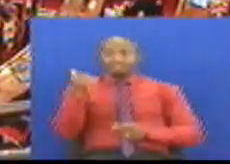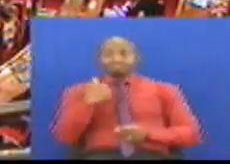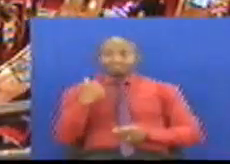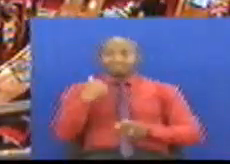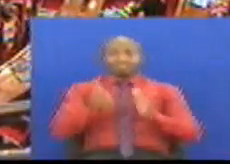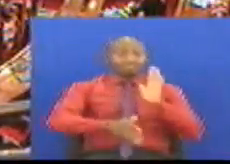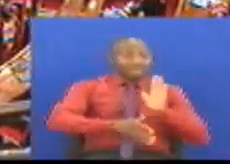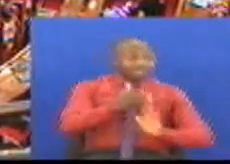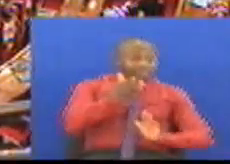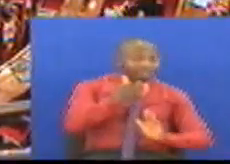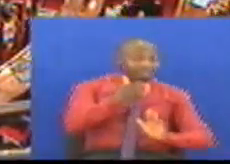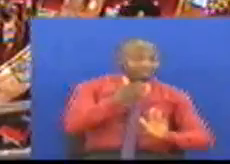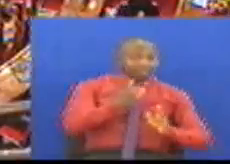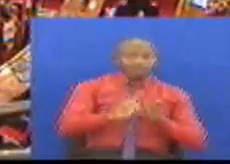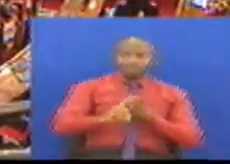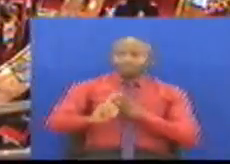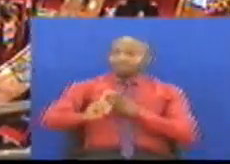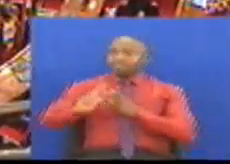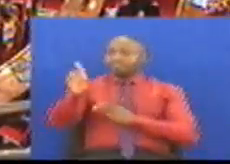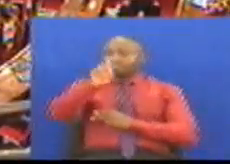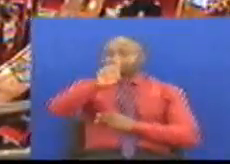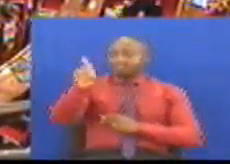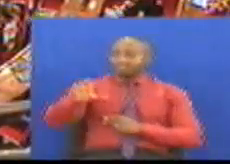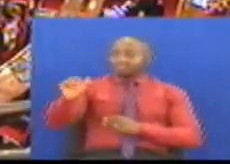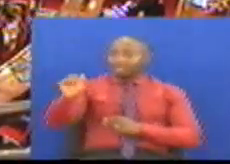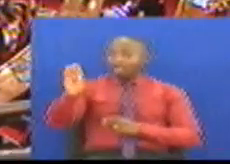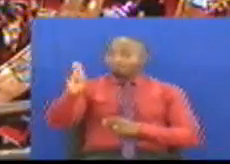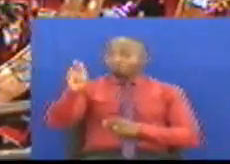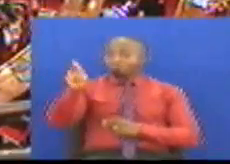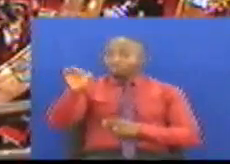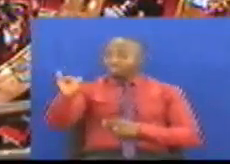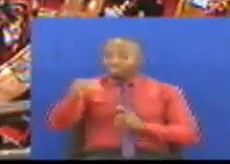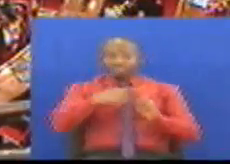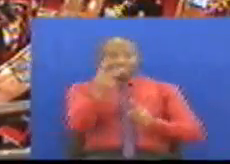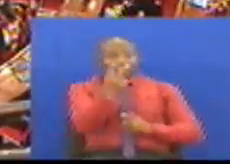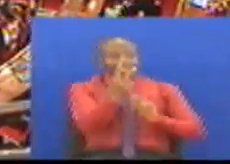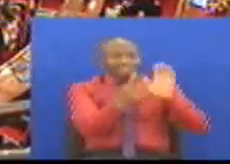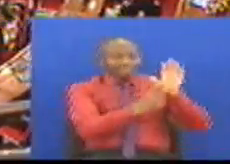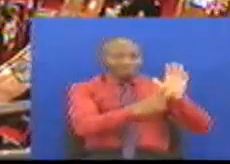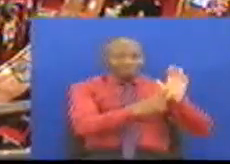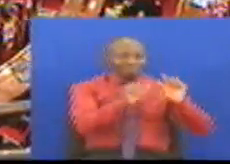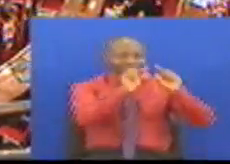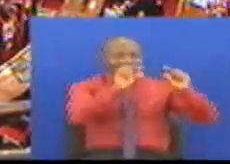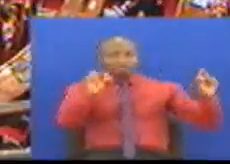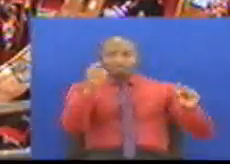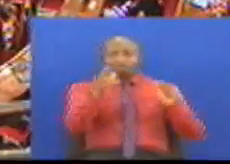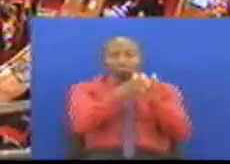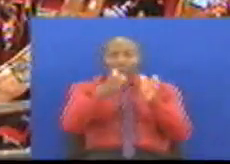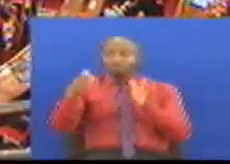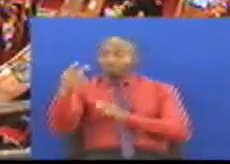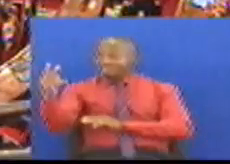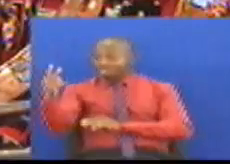nianze kwa Zaburi ya 127 mstari wa kwanza hadi wa pili inayosema,